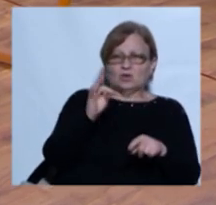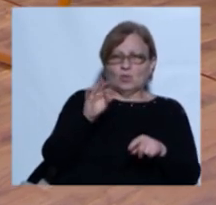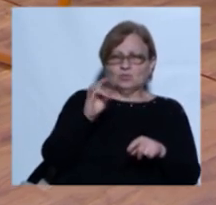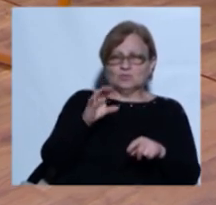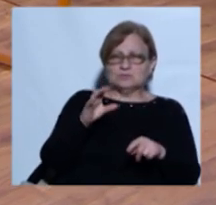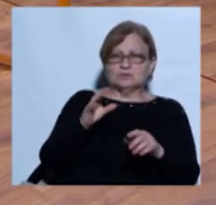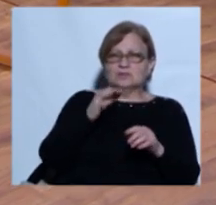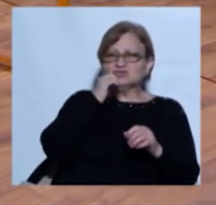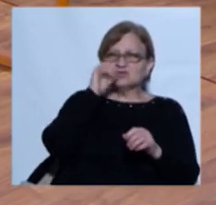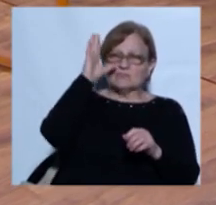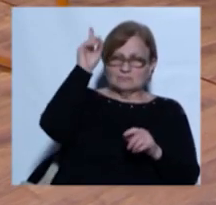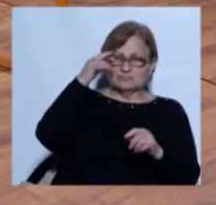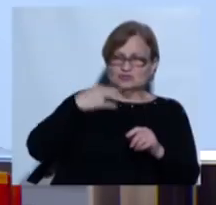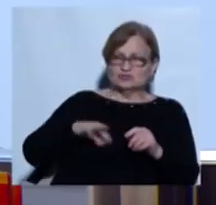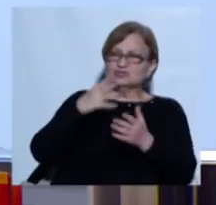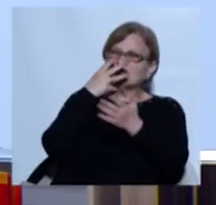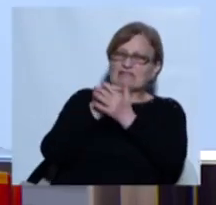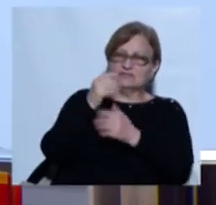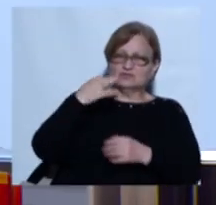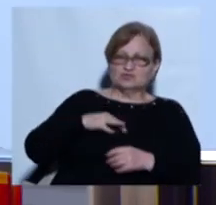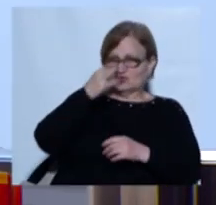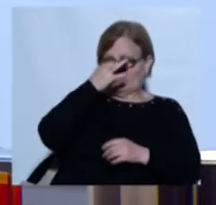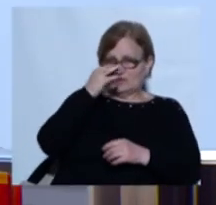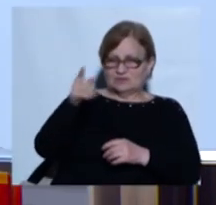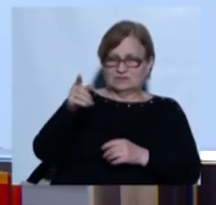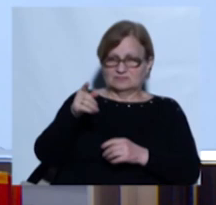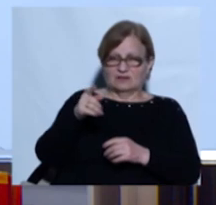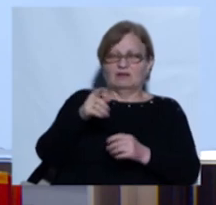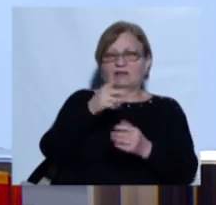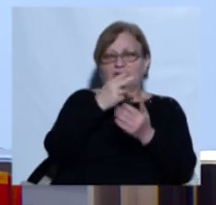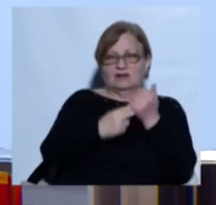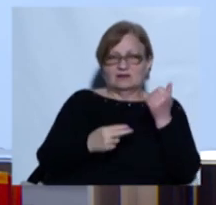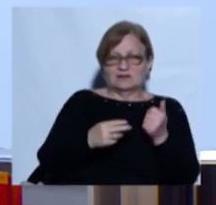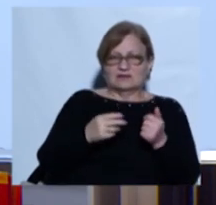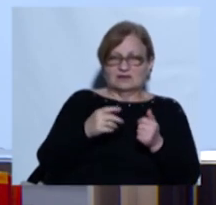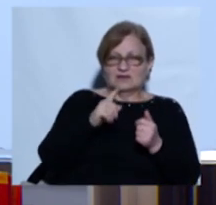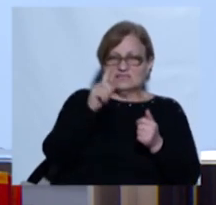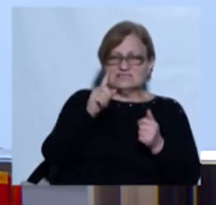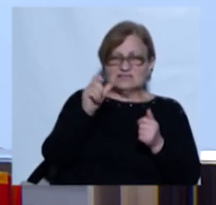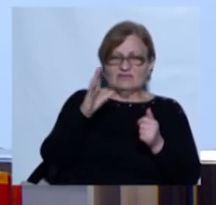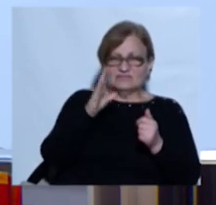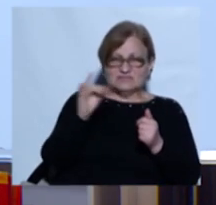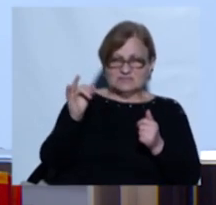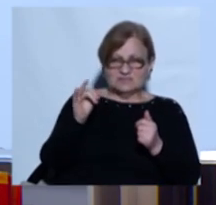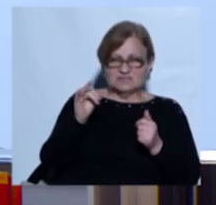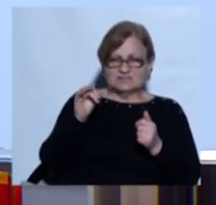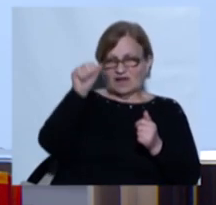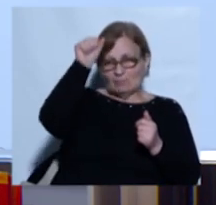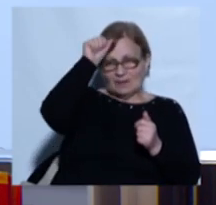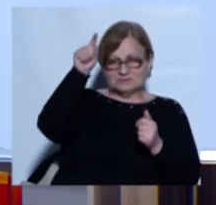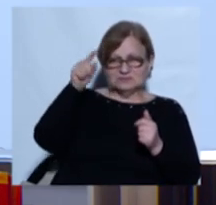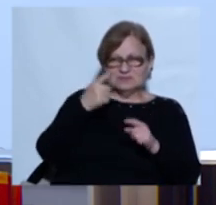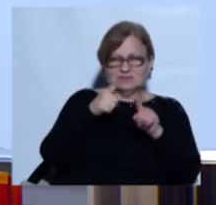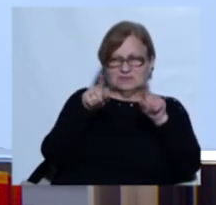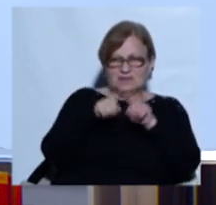მოაკითხავს რამდენიმე წლის შემდეგ მისივე შვილი, და მოგეხსენებათ ვინც არის ის, ეს არის ზევსი. ზევსი, რომელსაც